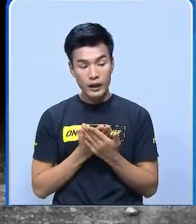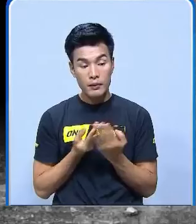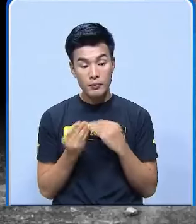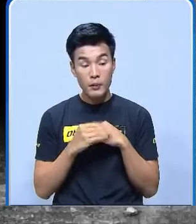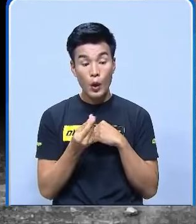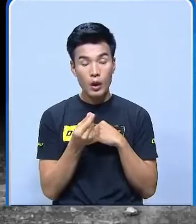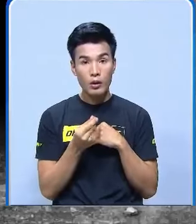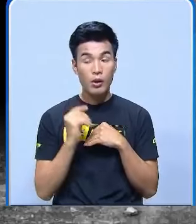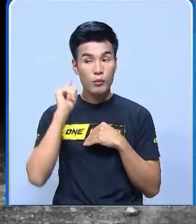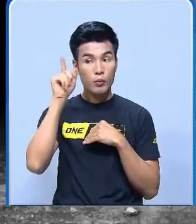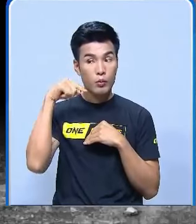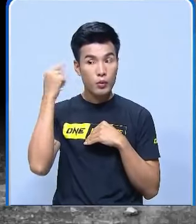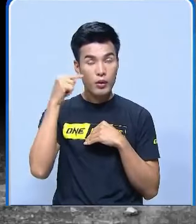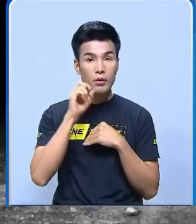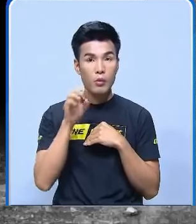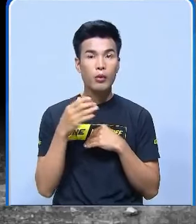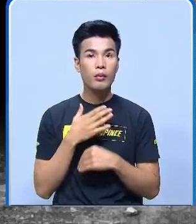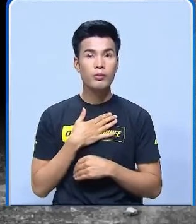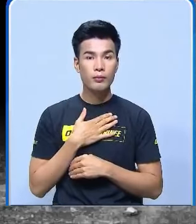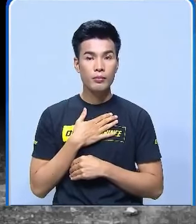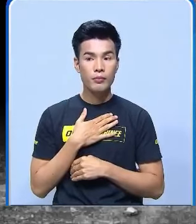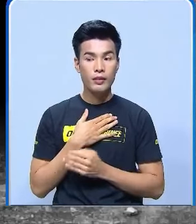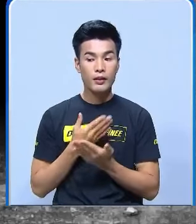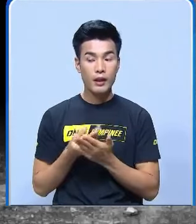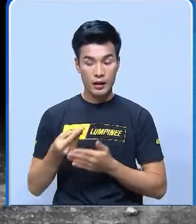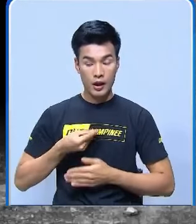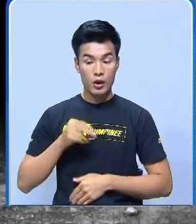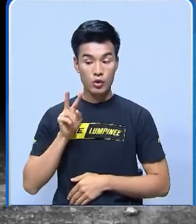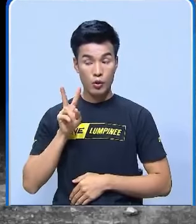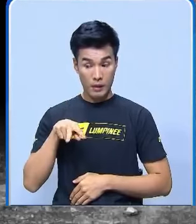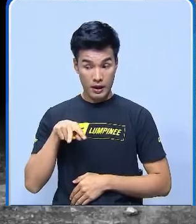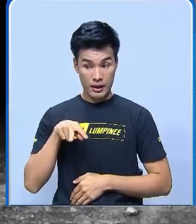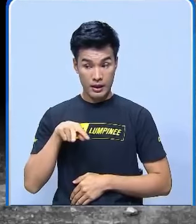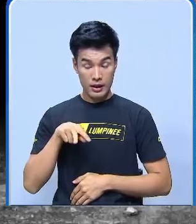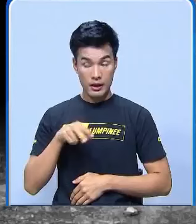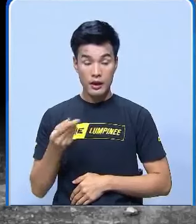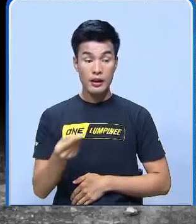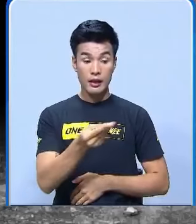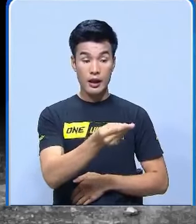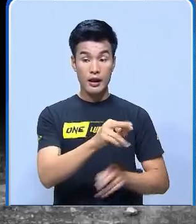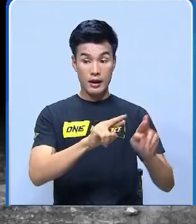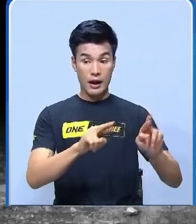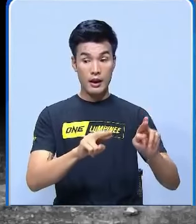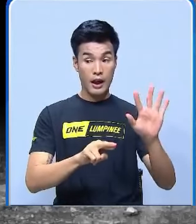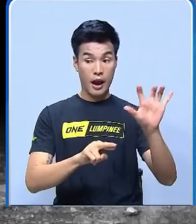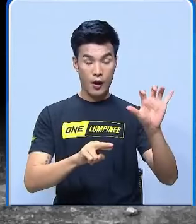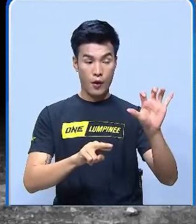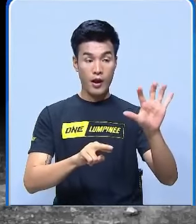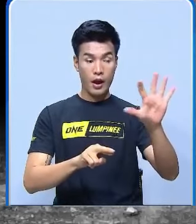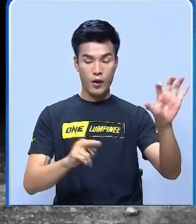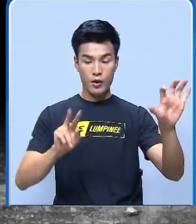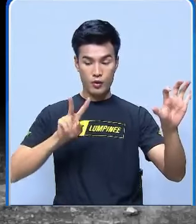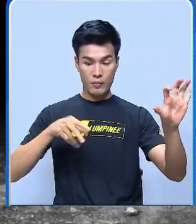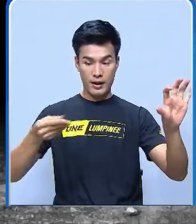เยาวชนหญิงบอกว่าพี่ก็จ่ายให้หนู 2,000 แล้วพี่ก็จ่ายให้เจ้าของร้านอีก500